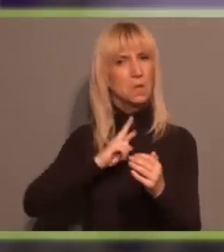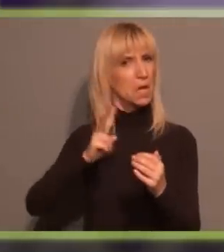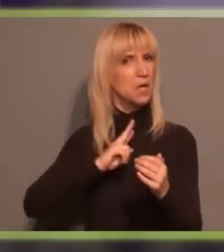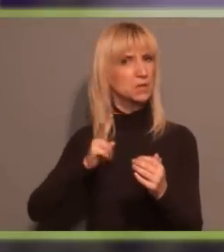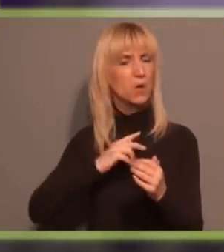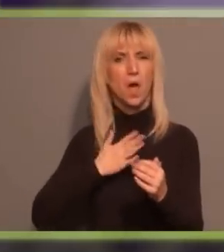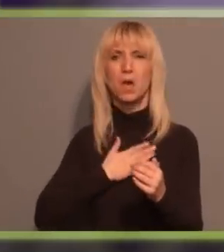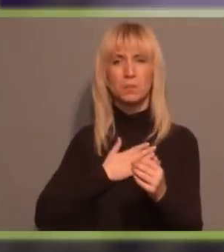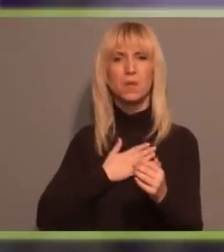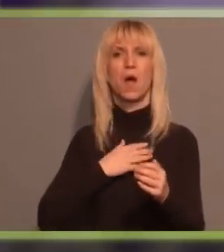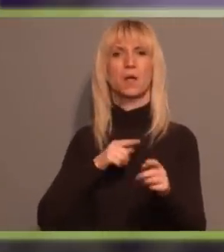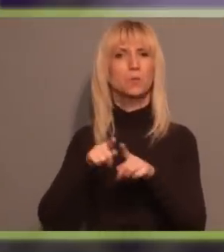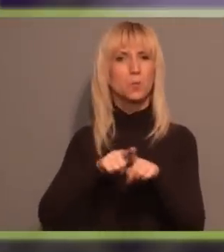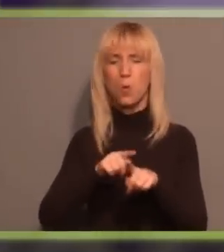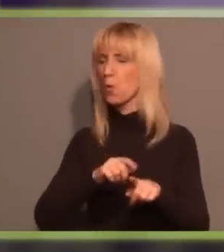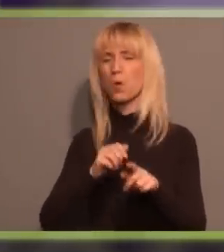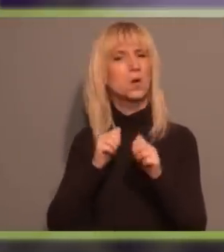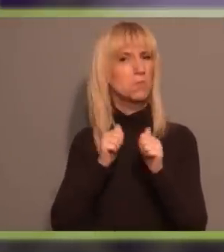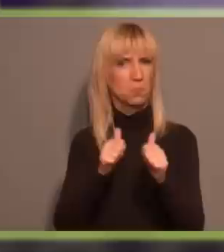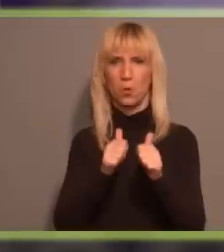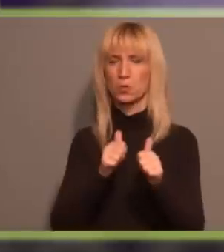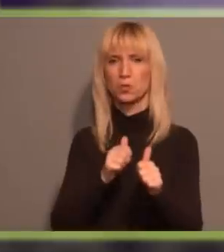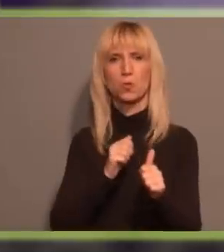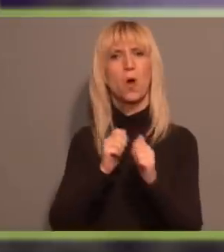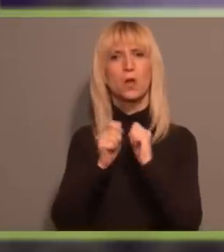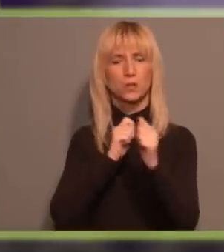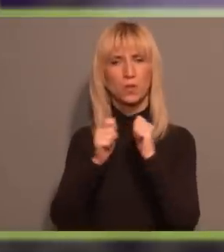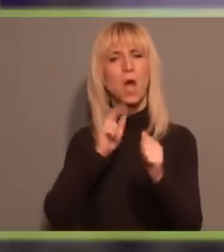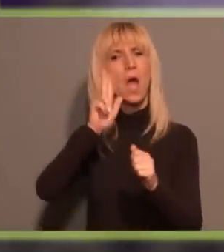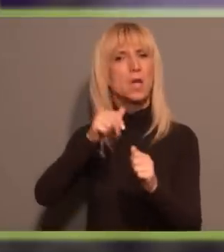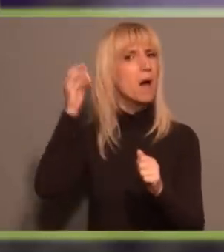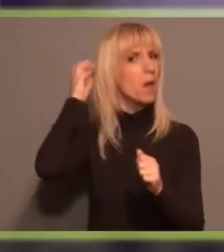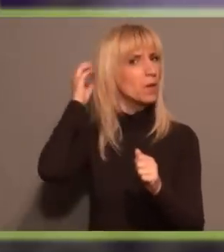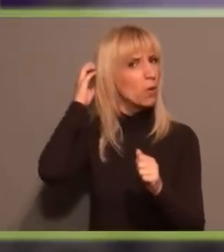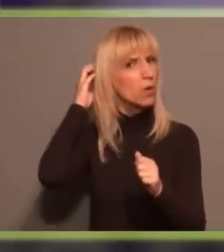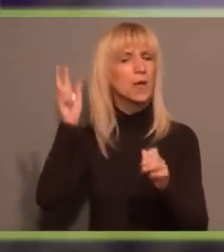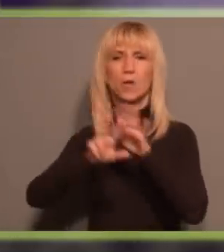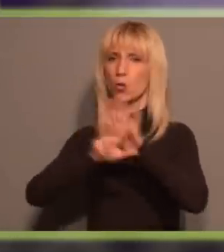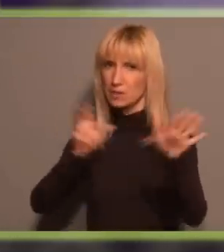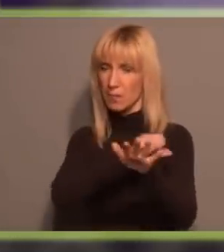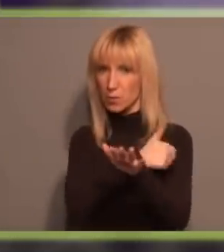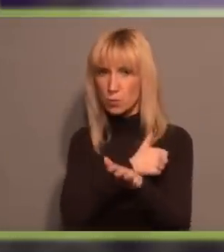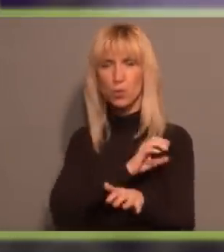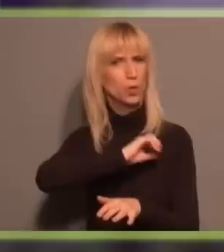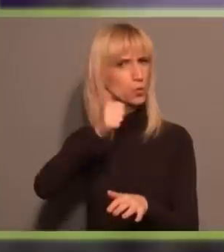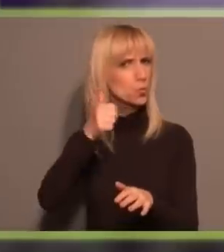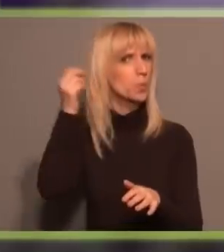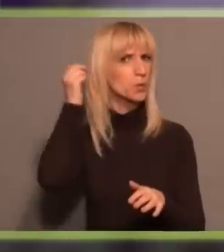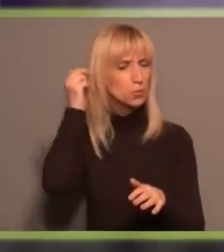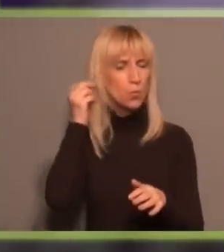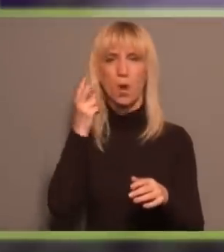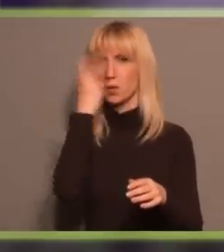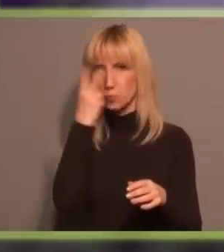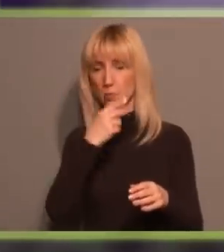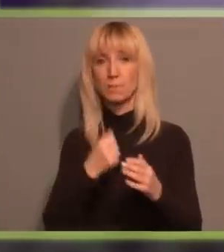Super funkcioni, nosi aparat 18 years, 18 godina. Super čuje. Razumemo mi, ja